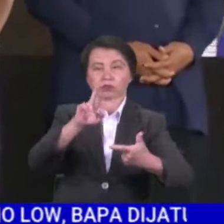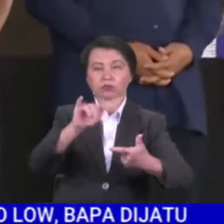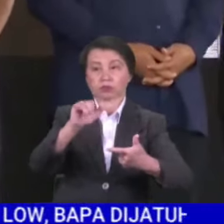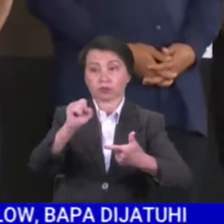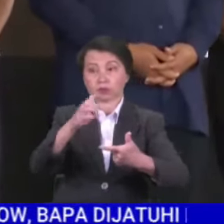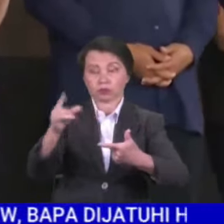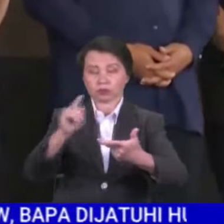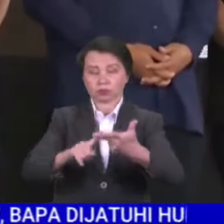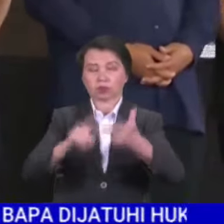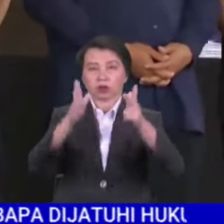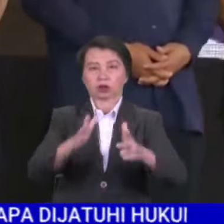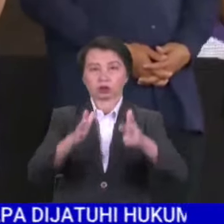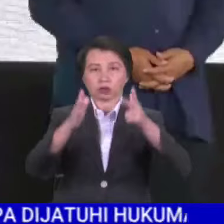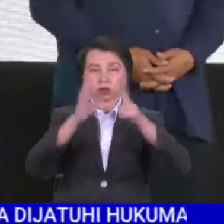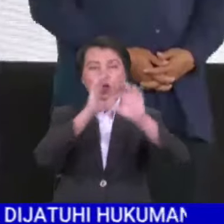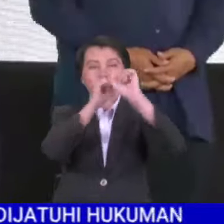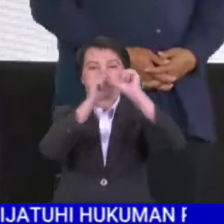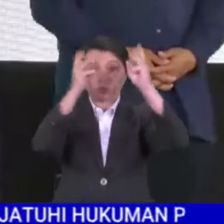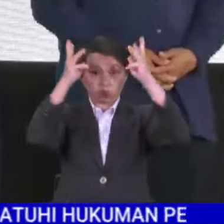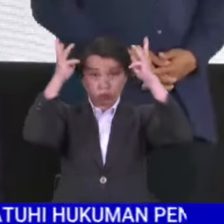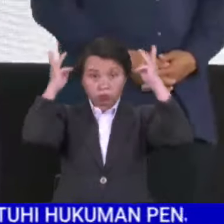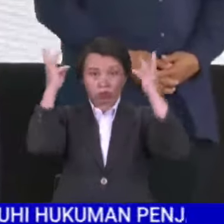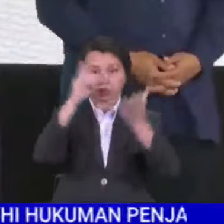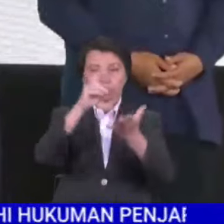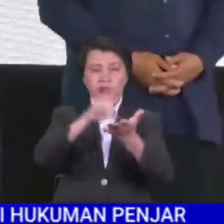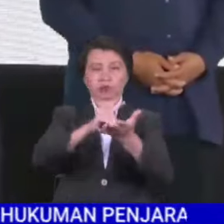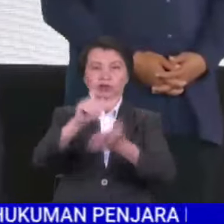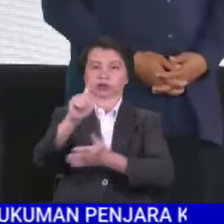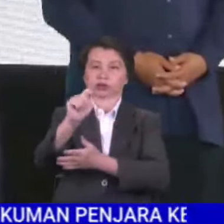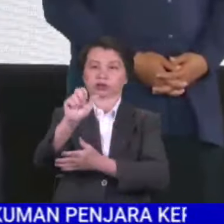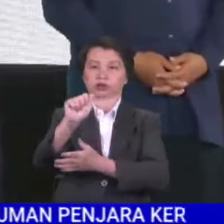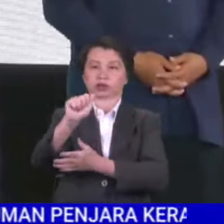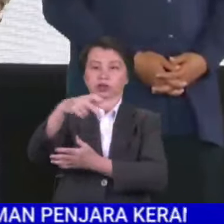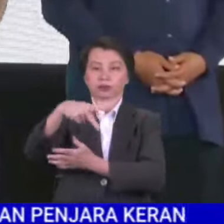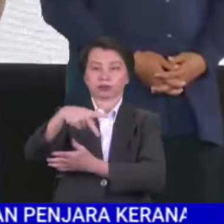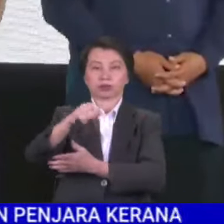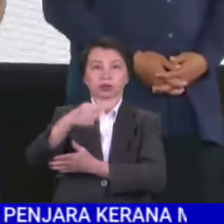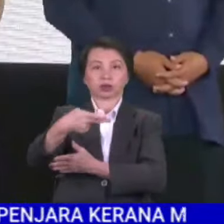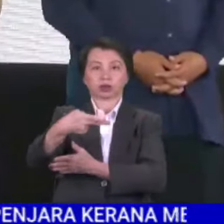Risda dan warga orang asli di Arena Merdeka Tapah.